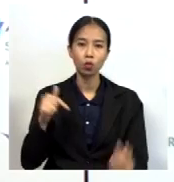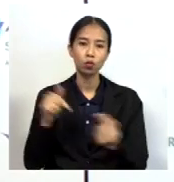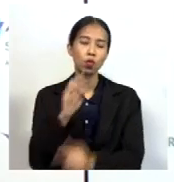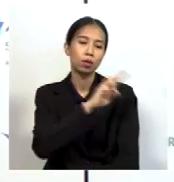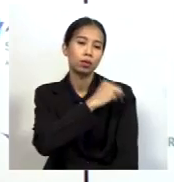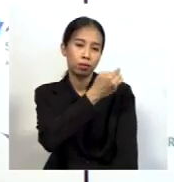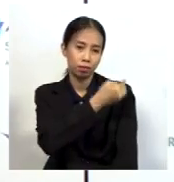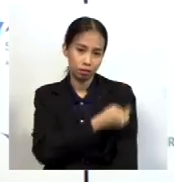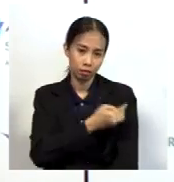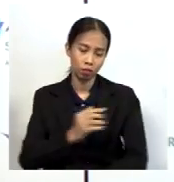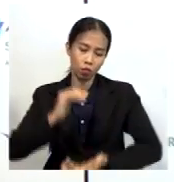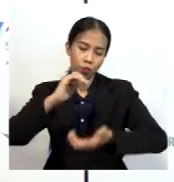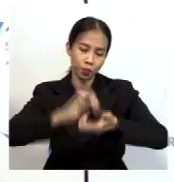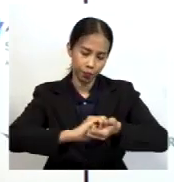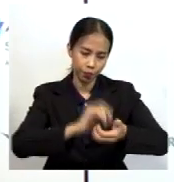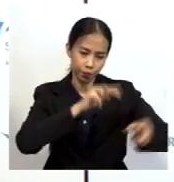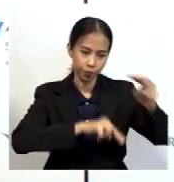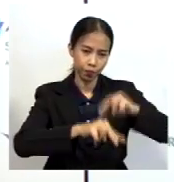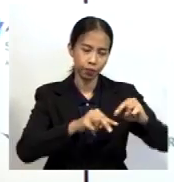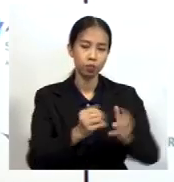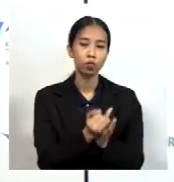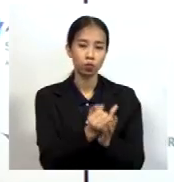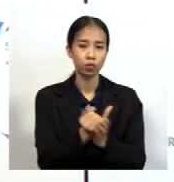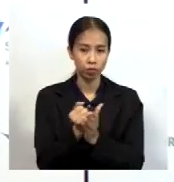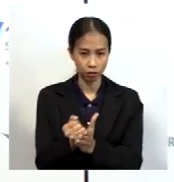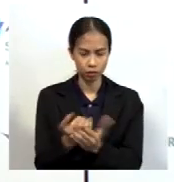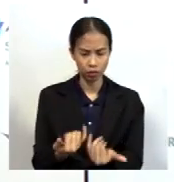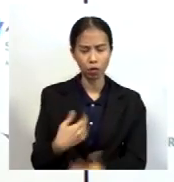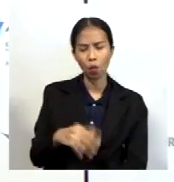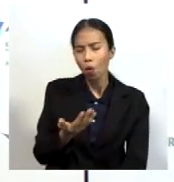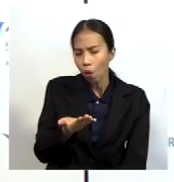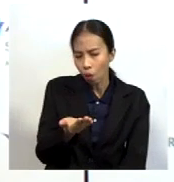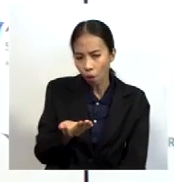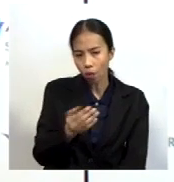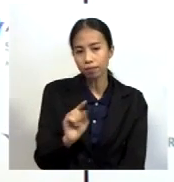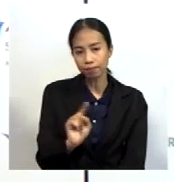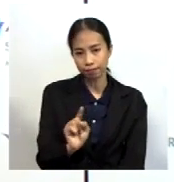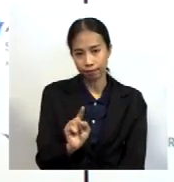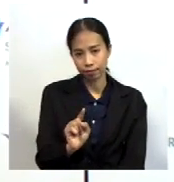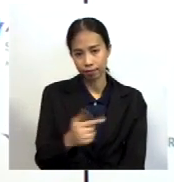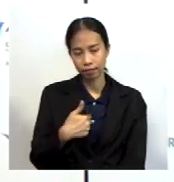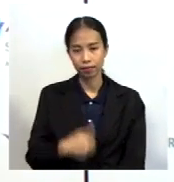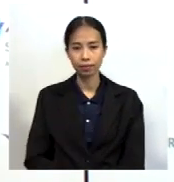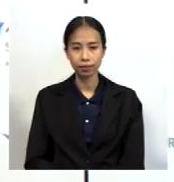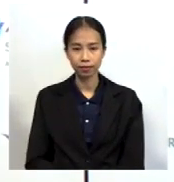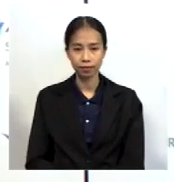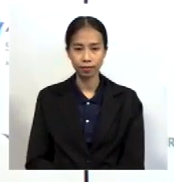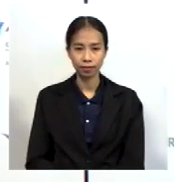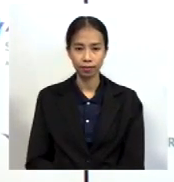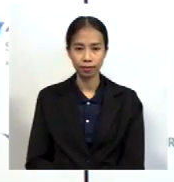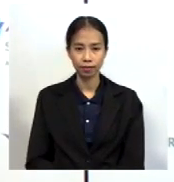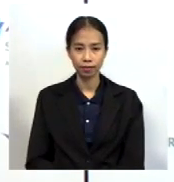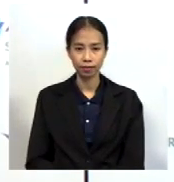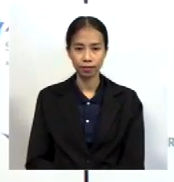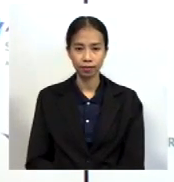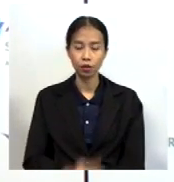ขแล้วก็จะไปร่วมดูแลนะครับแต่ก็ยังไงเราก็ขอความกรุณาว่าก็พยายามร